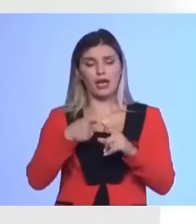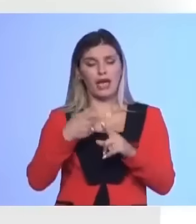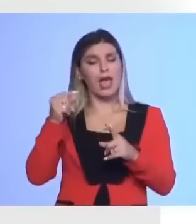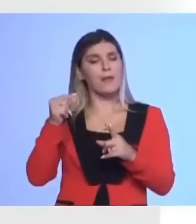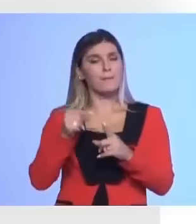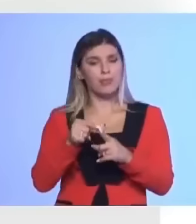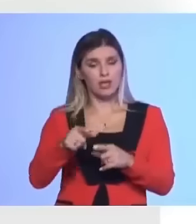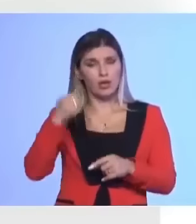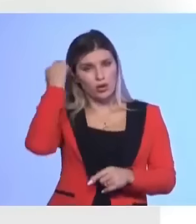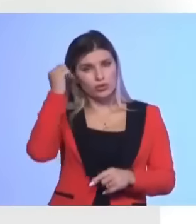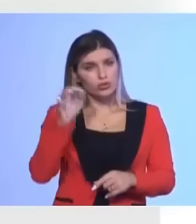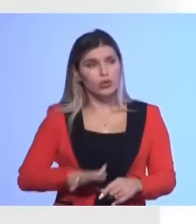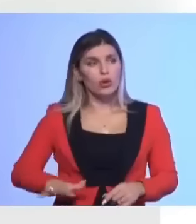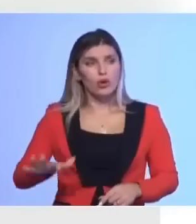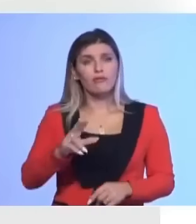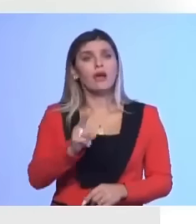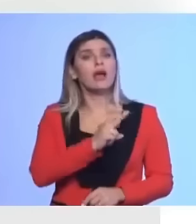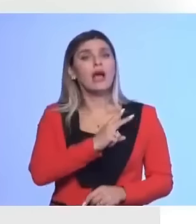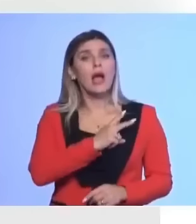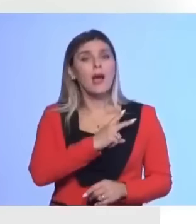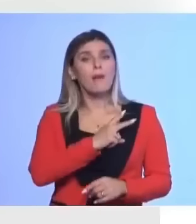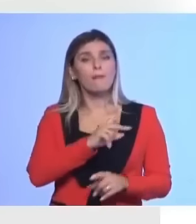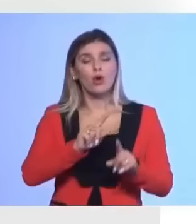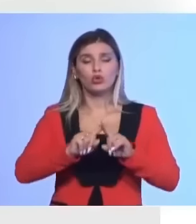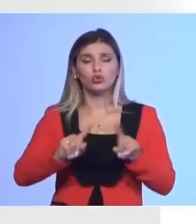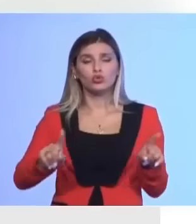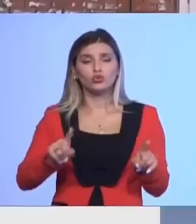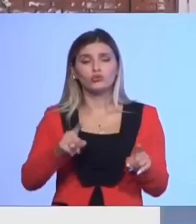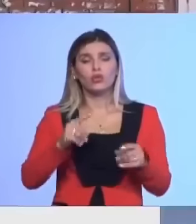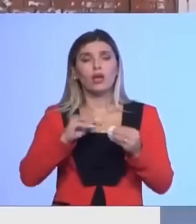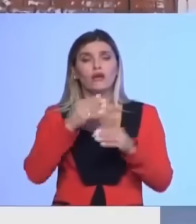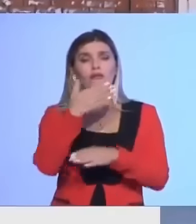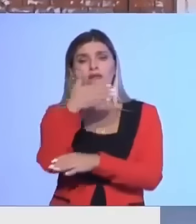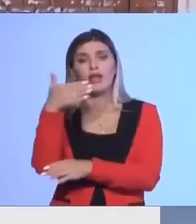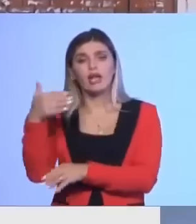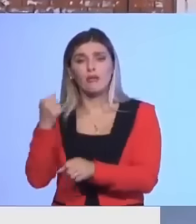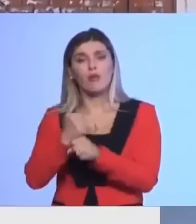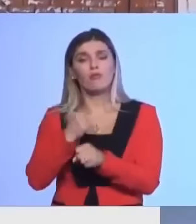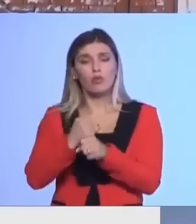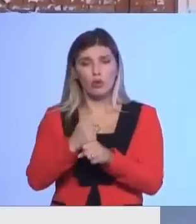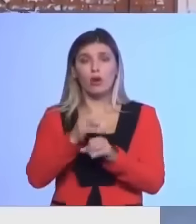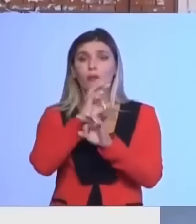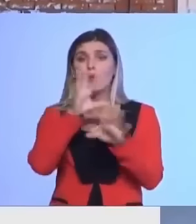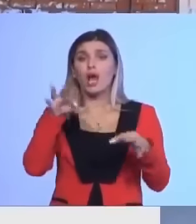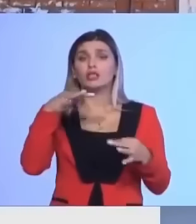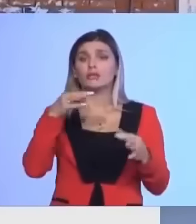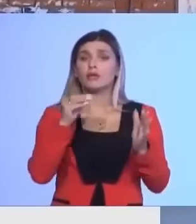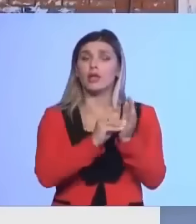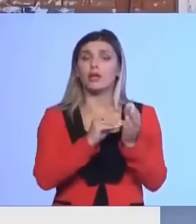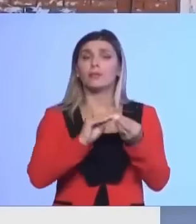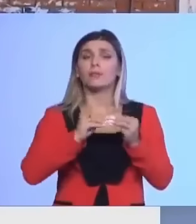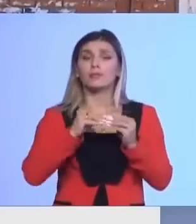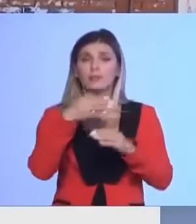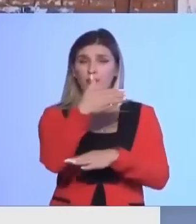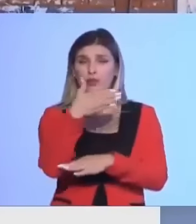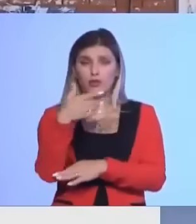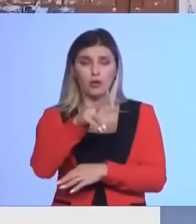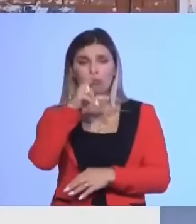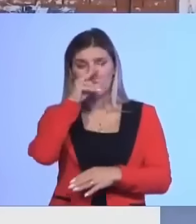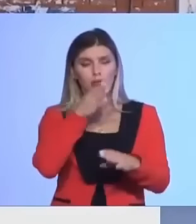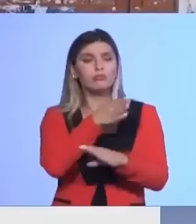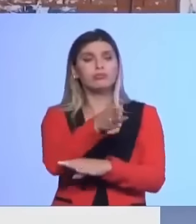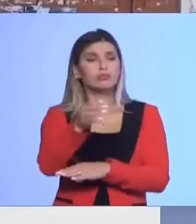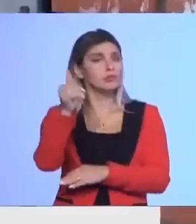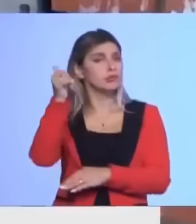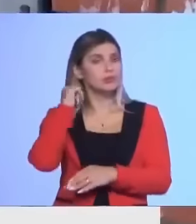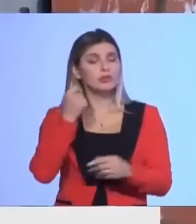Kosovës operojnë operator ekonomik pa licencë dhe që nuk janë të regjistruar në Agjencinë për Regjistrimin e Bizneseve në Kosovë, policia ka mbyllur ditën